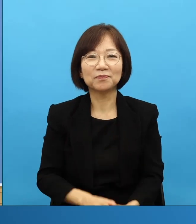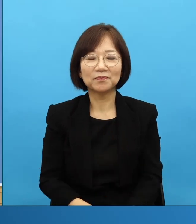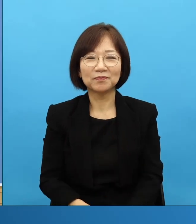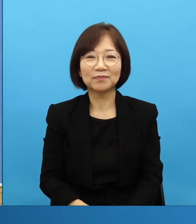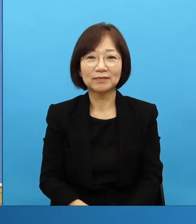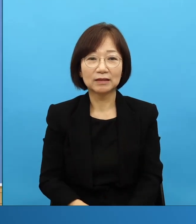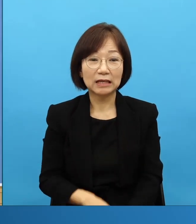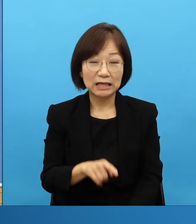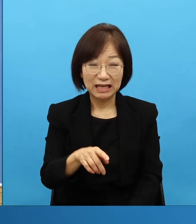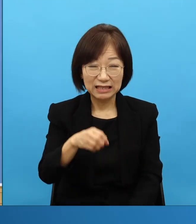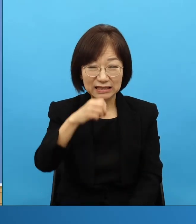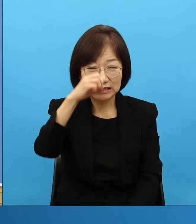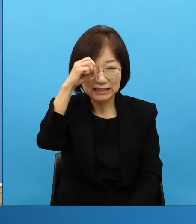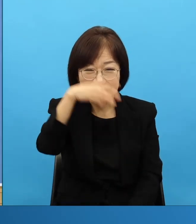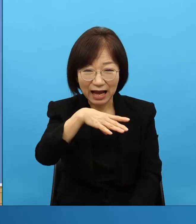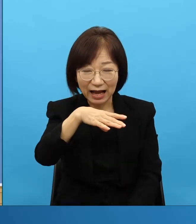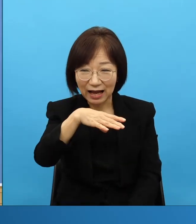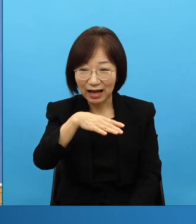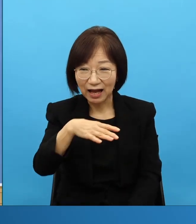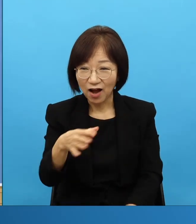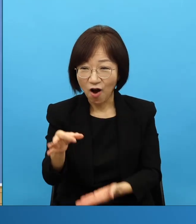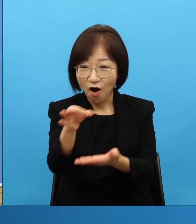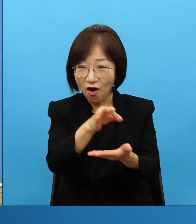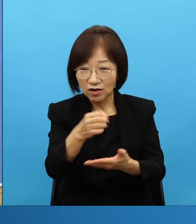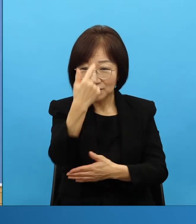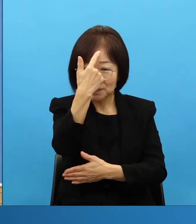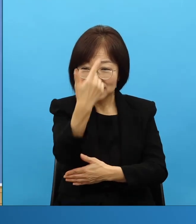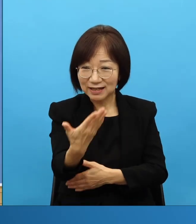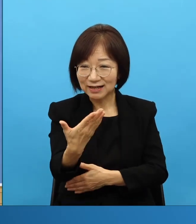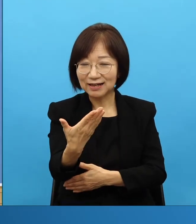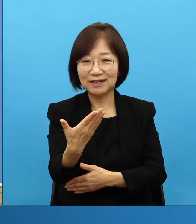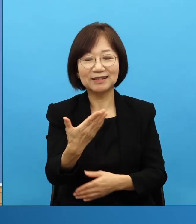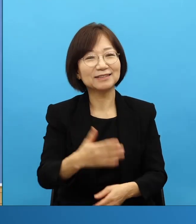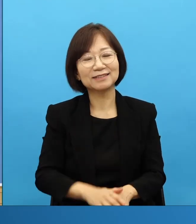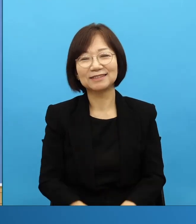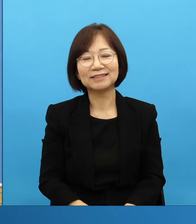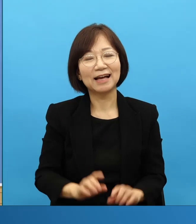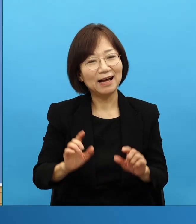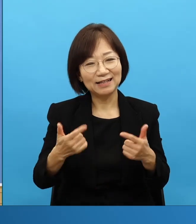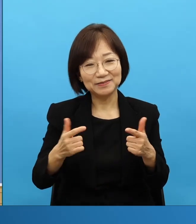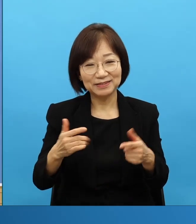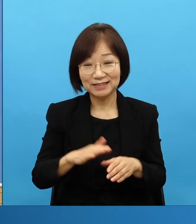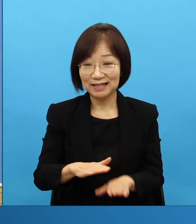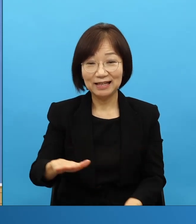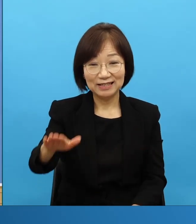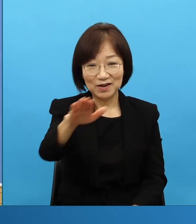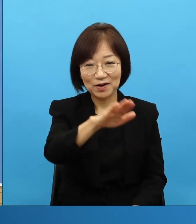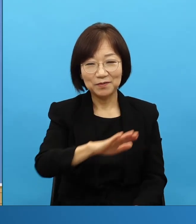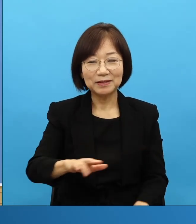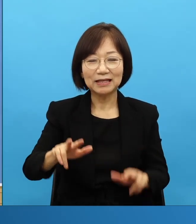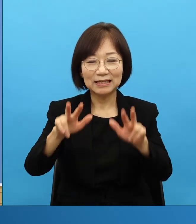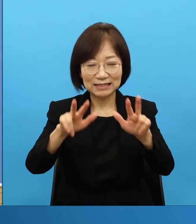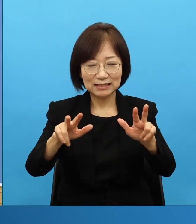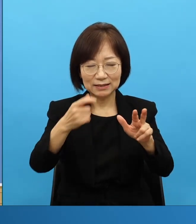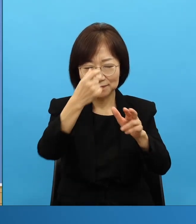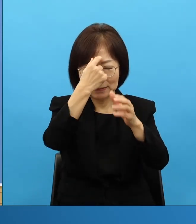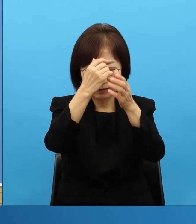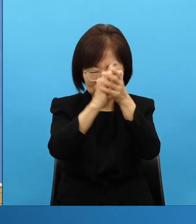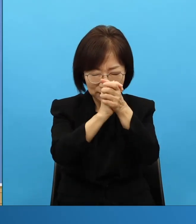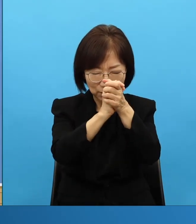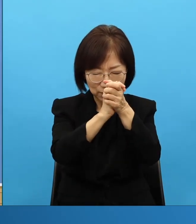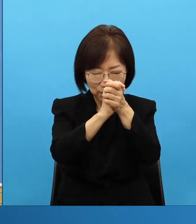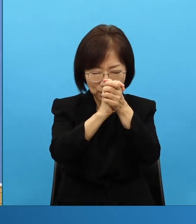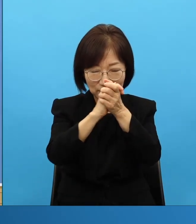단순한 헌금이 아닙니다. 그렇죠? Now, that offering is not your simple 여러분이 average 지금 하는 offering. 기도와 예배와 헌신 이 세계 복음을